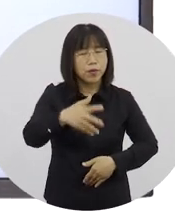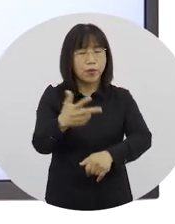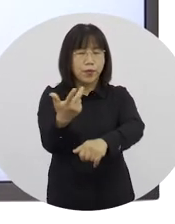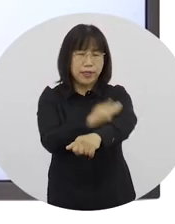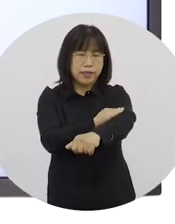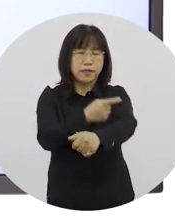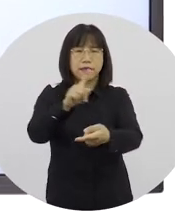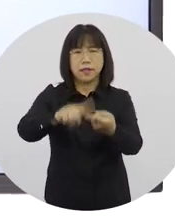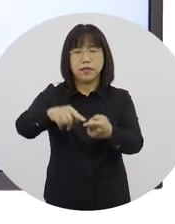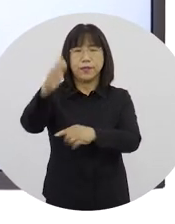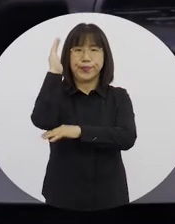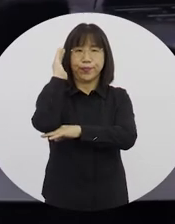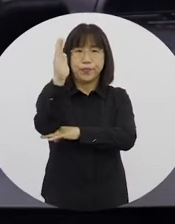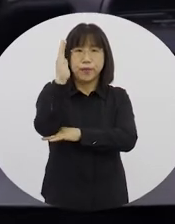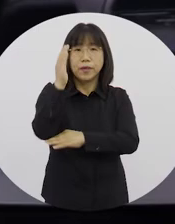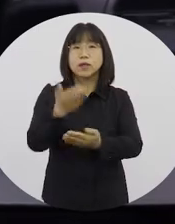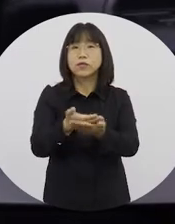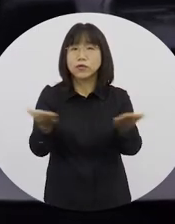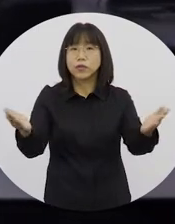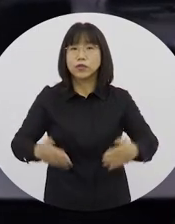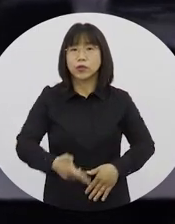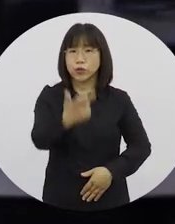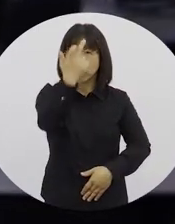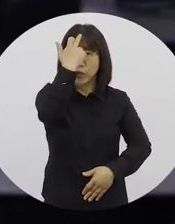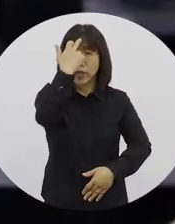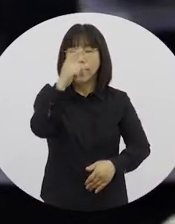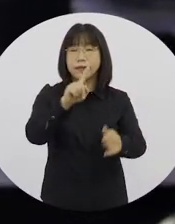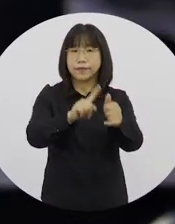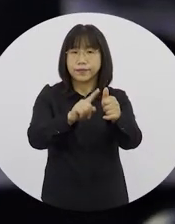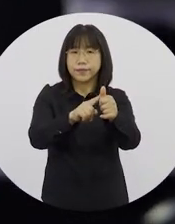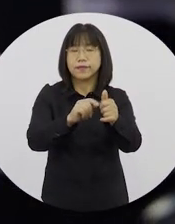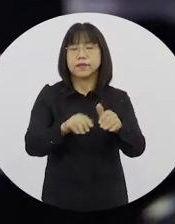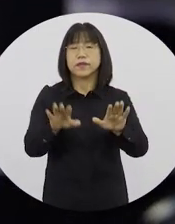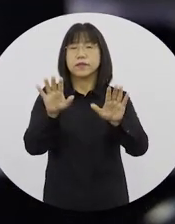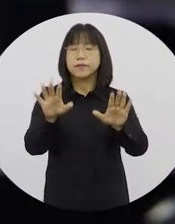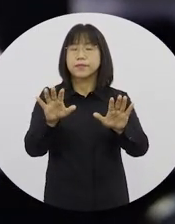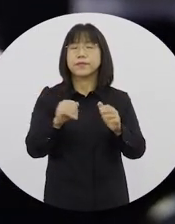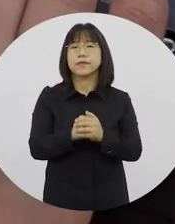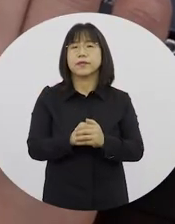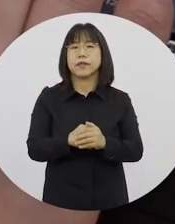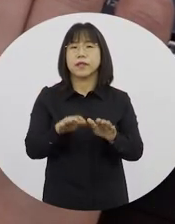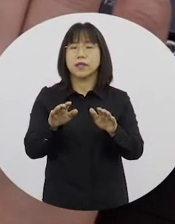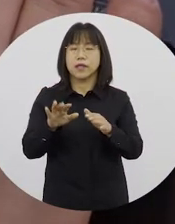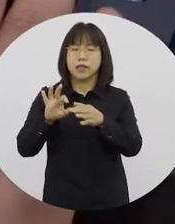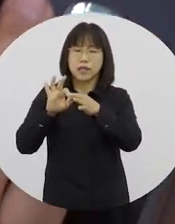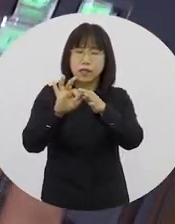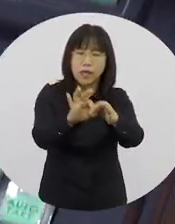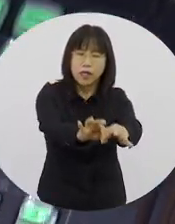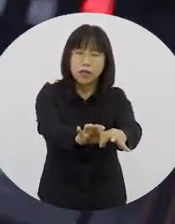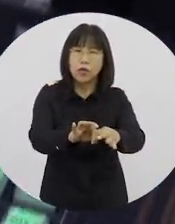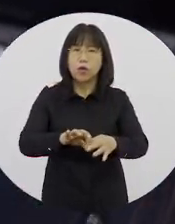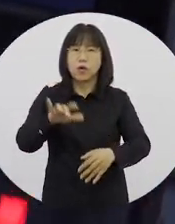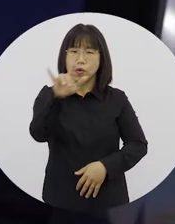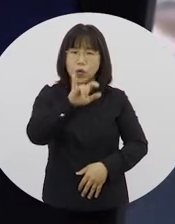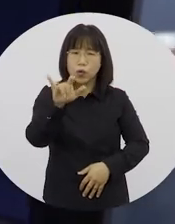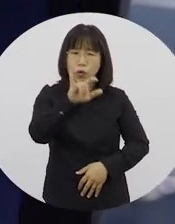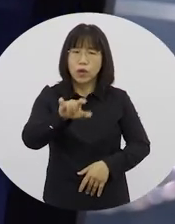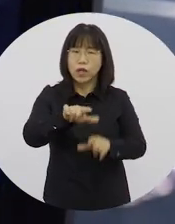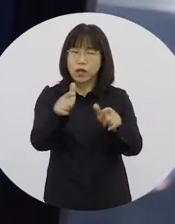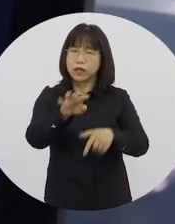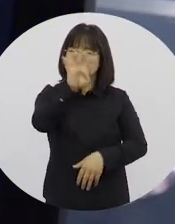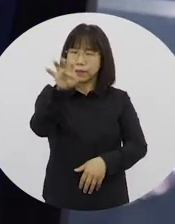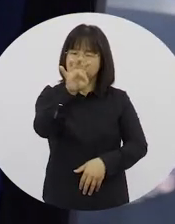백신을 주제로 강의를 펼칩니다. 최재천 강사는 이번 강좌에서 반복되는 팬데믹 현상을 극복하기